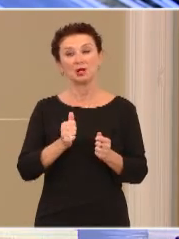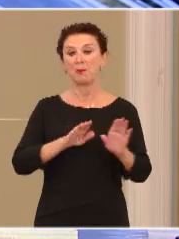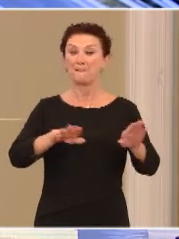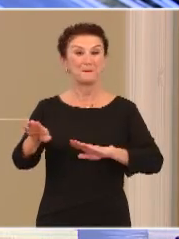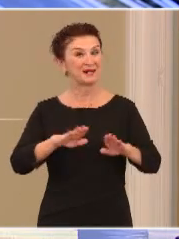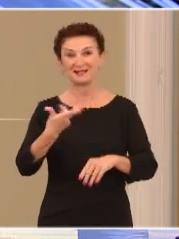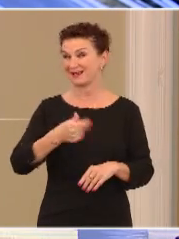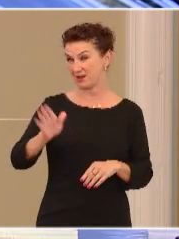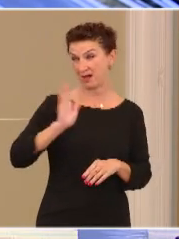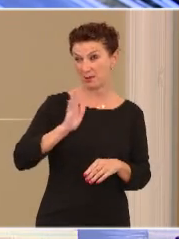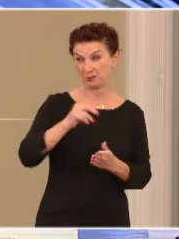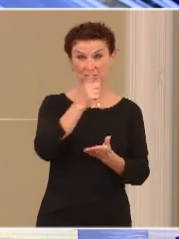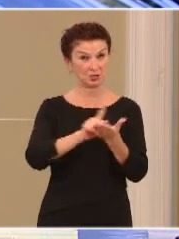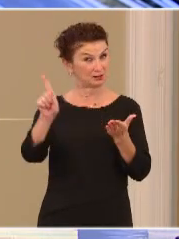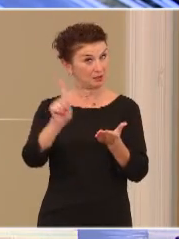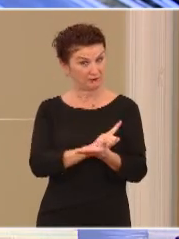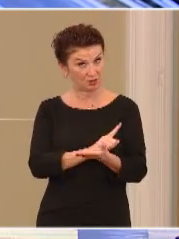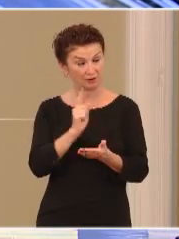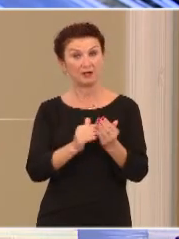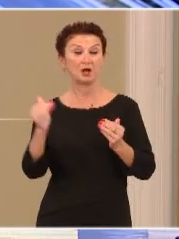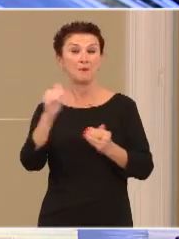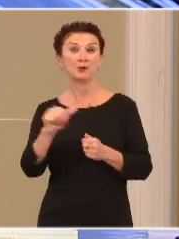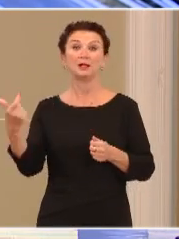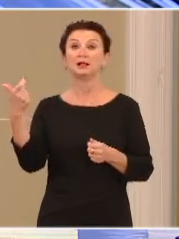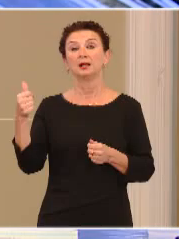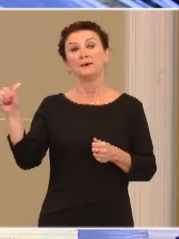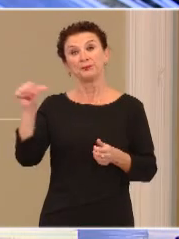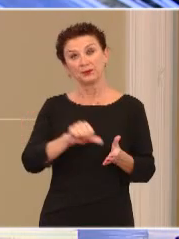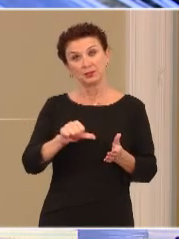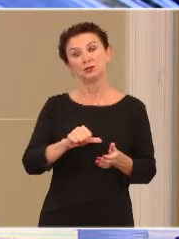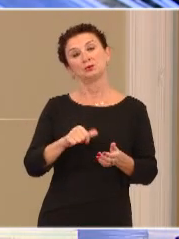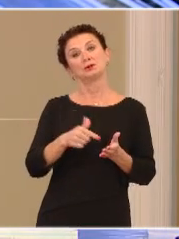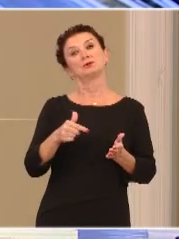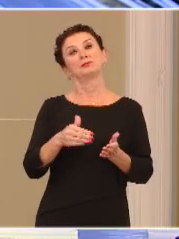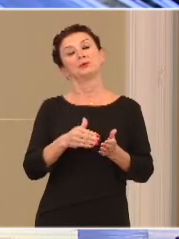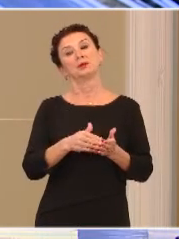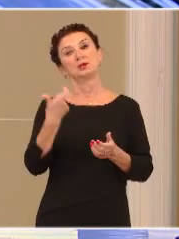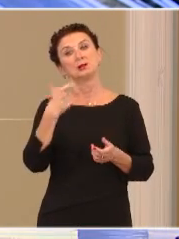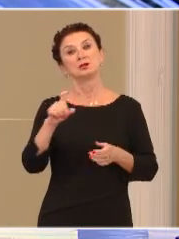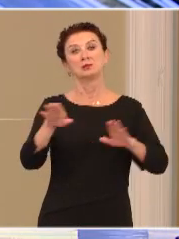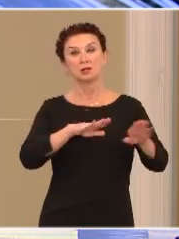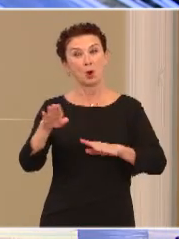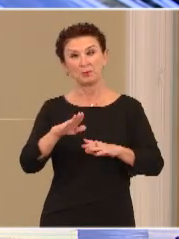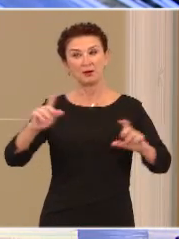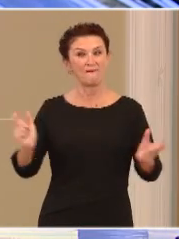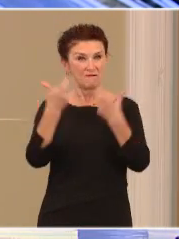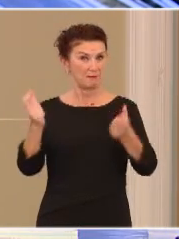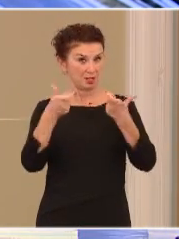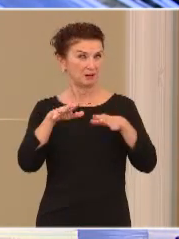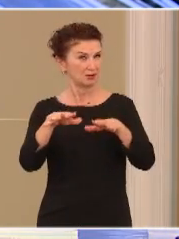1100 miejsc, gdzie będziemy eliminowali te najbardziej niebezpieczne z punktu widzenia użytkowników dróg